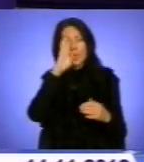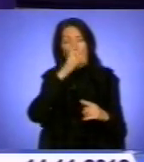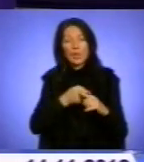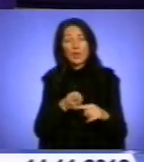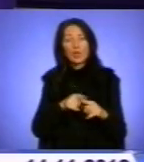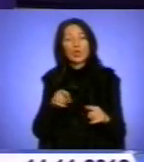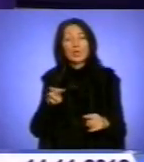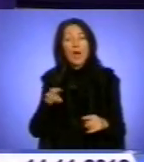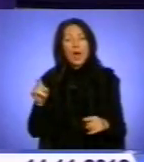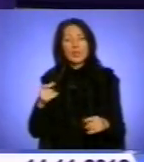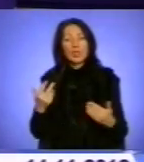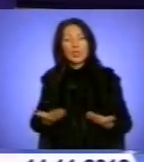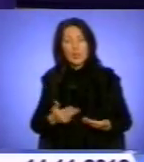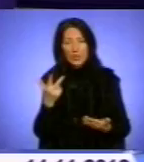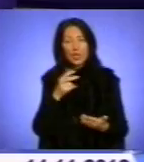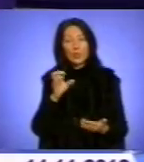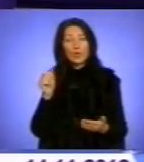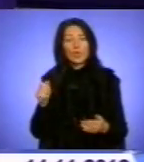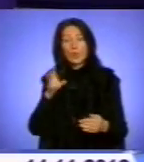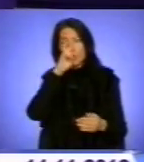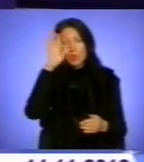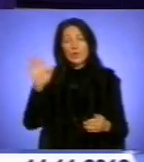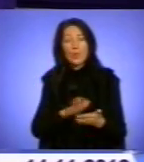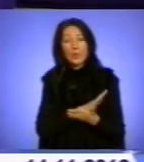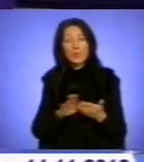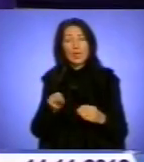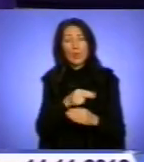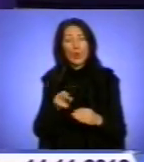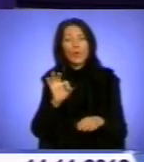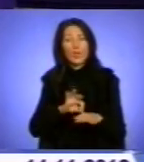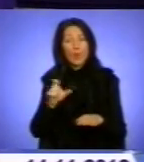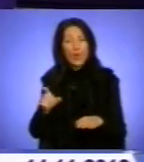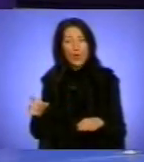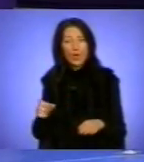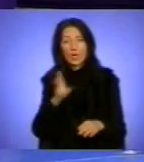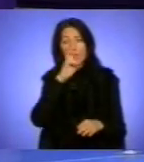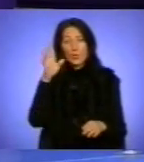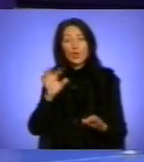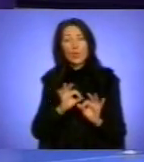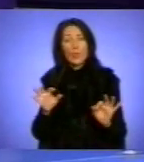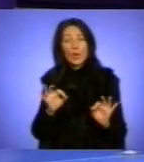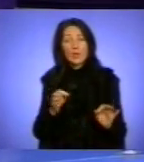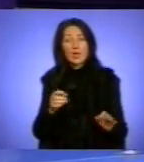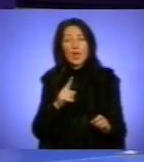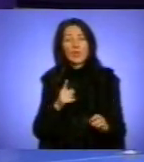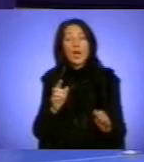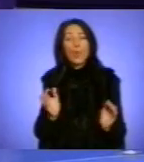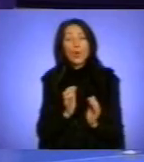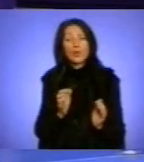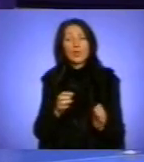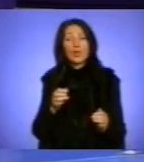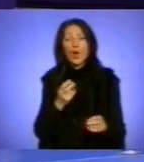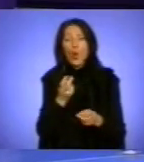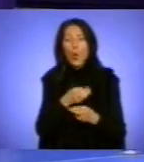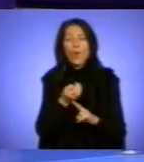І прославились безплатним лікуванням хворих. Але найбільшої популярності вони зажили як покровителі ковалів і весілля. За